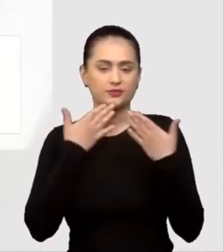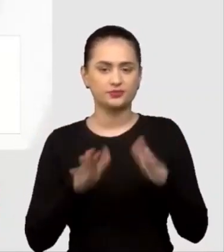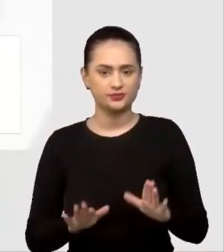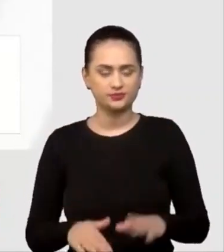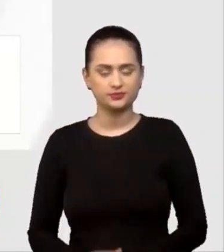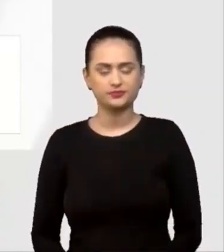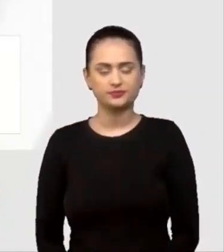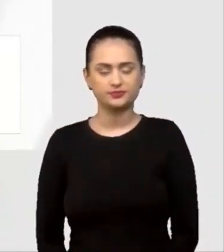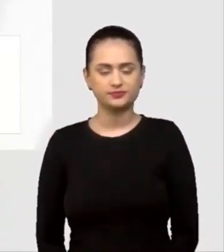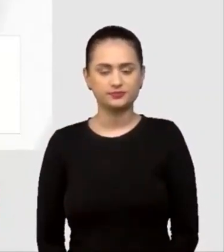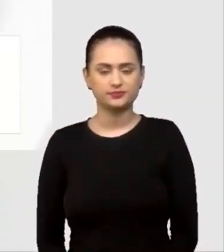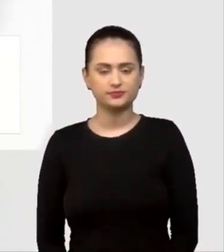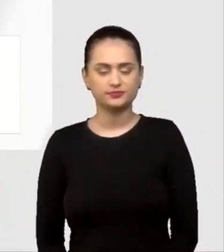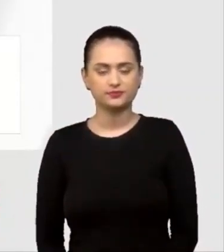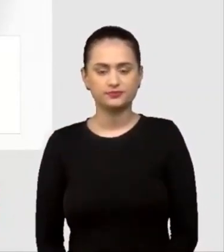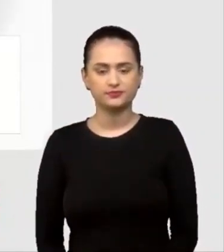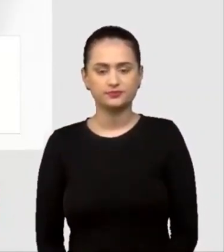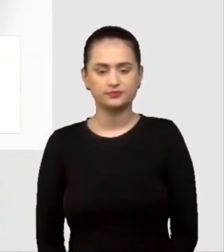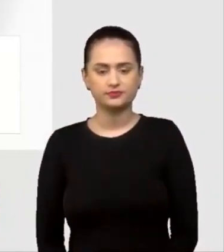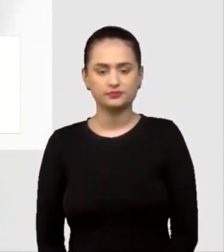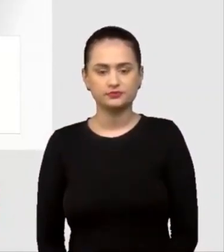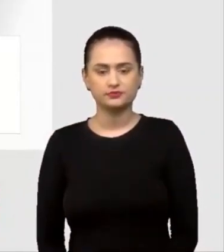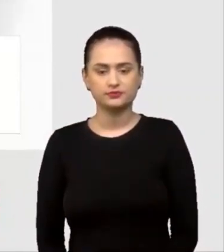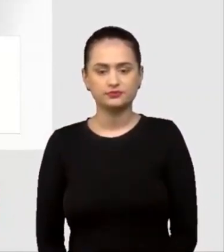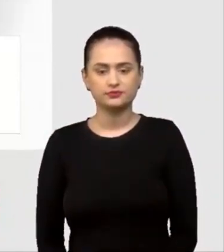Sacrificiul suprem fusese făcut.